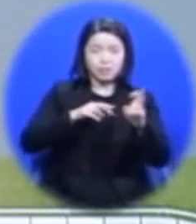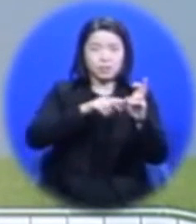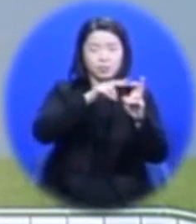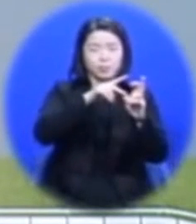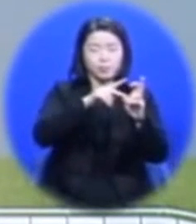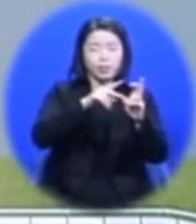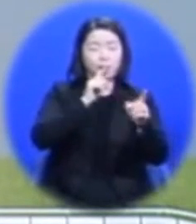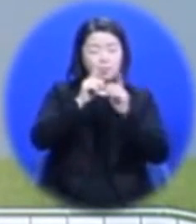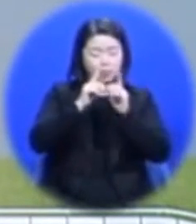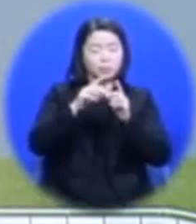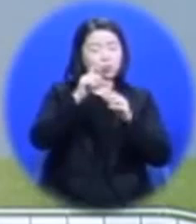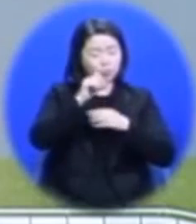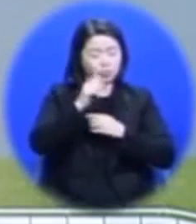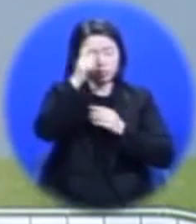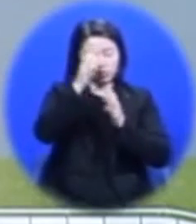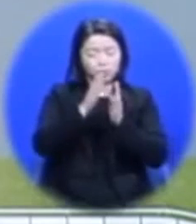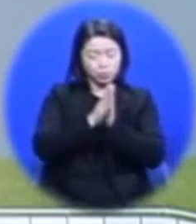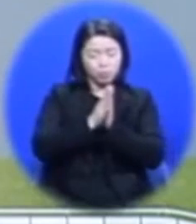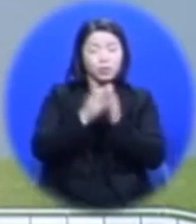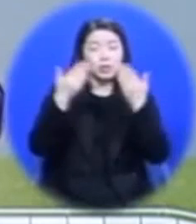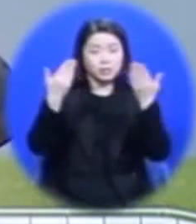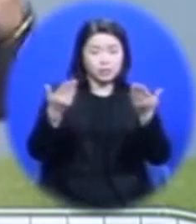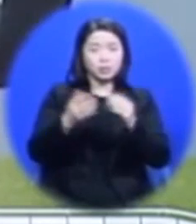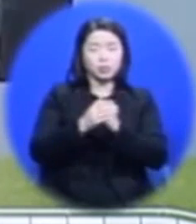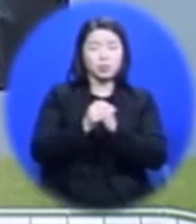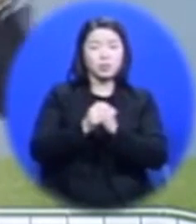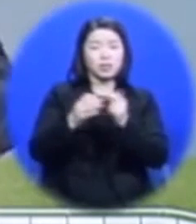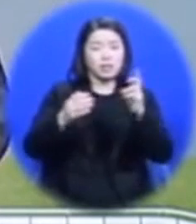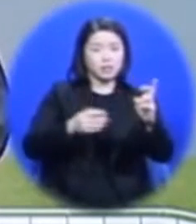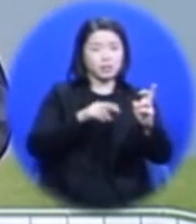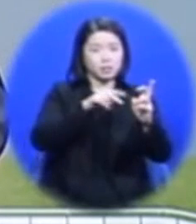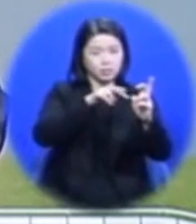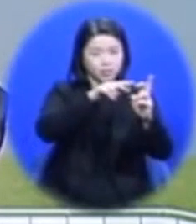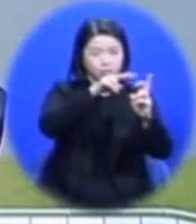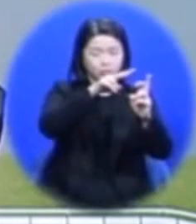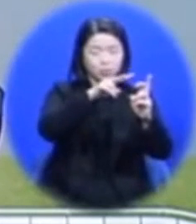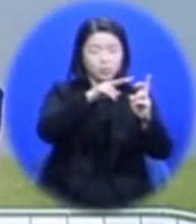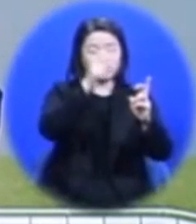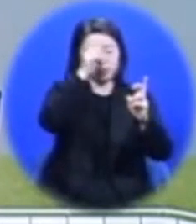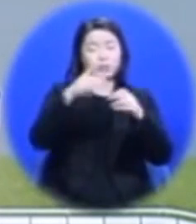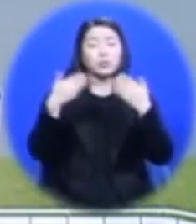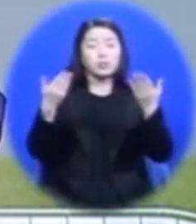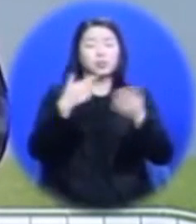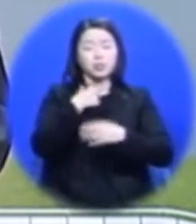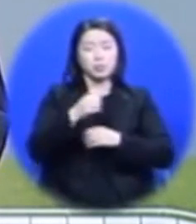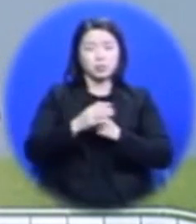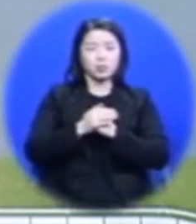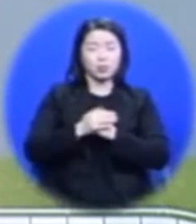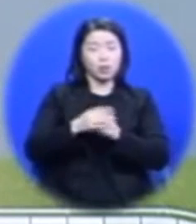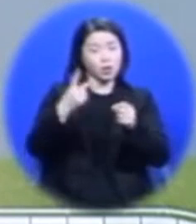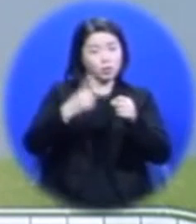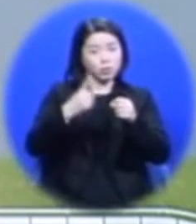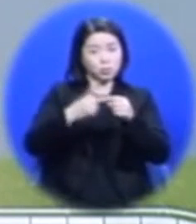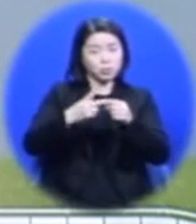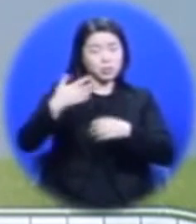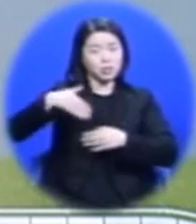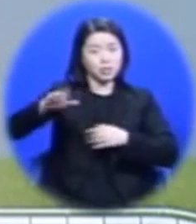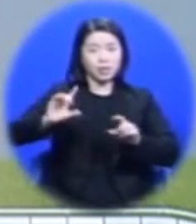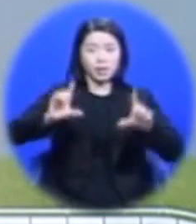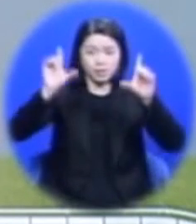말씀을 보고 묵상하고 그리고 기도하면서 그 산을 올라가면서 기도하고 싶어서 올라갔습니다. 또 두 번째 올라가는